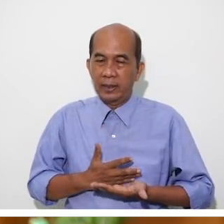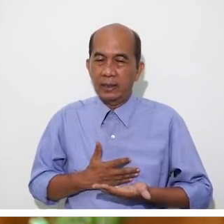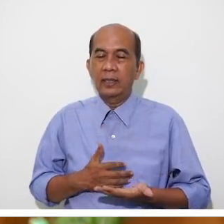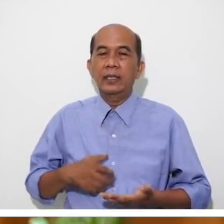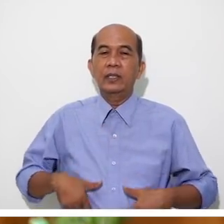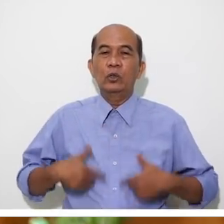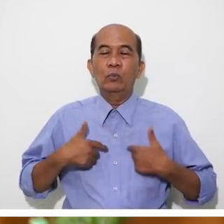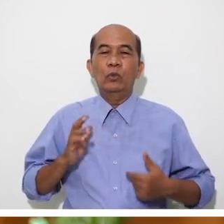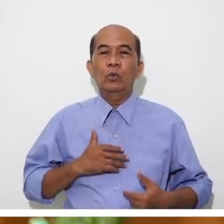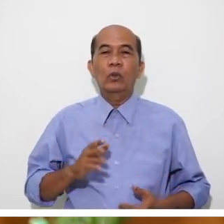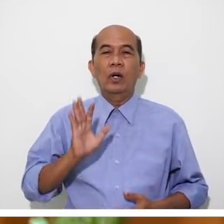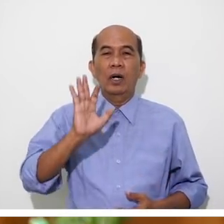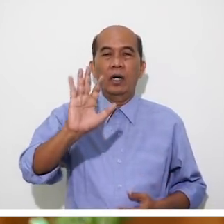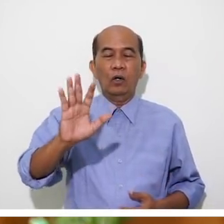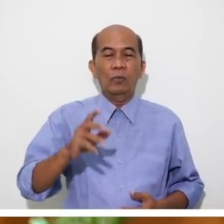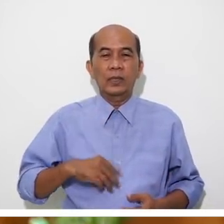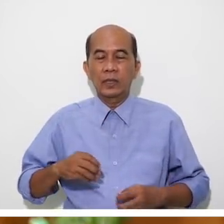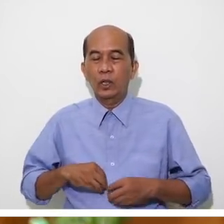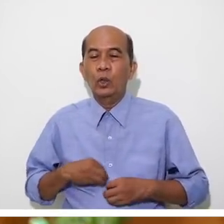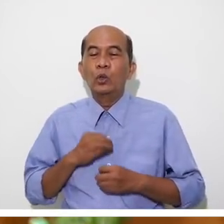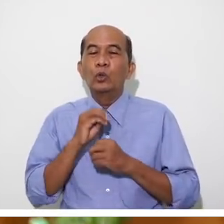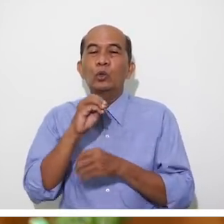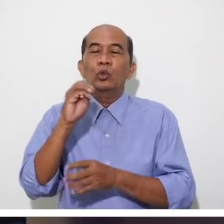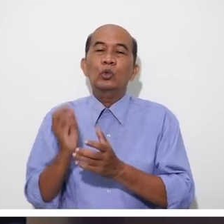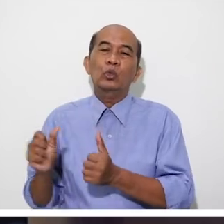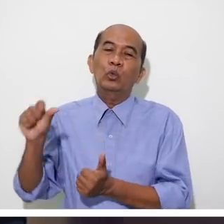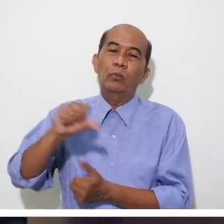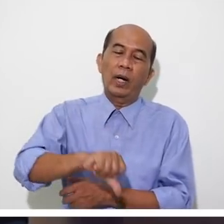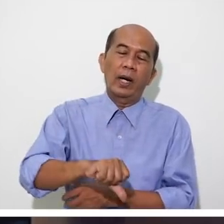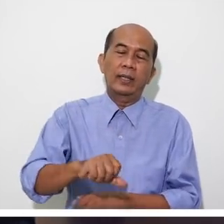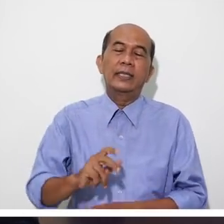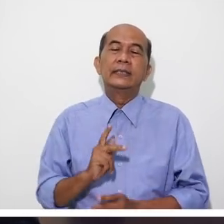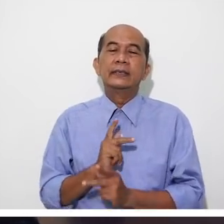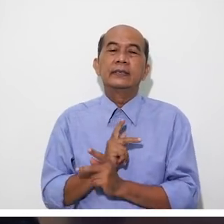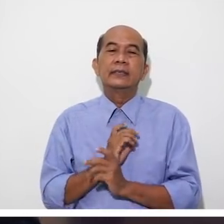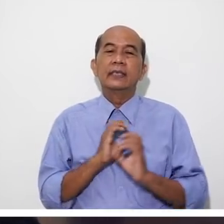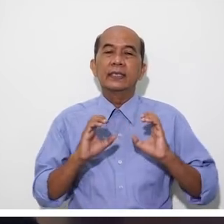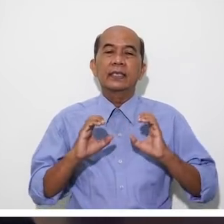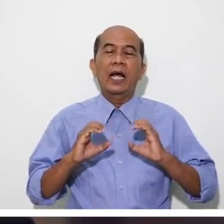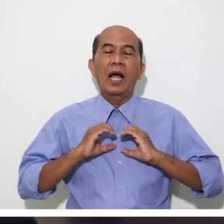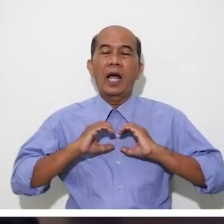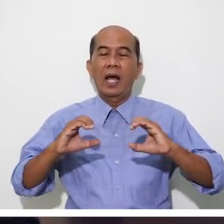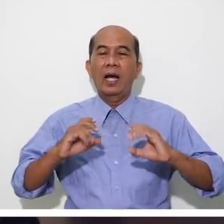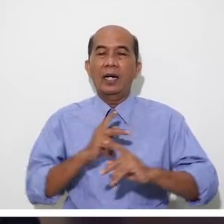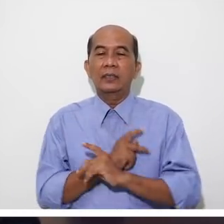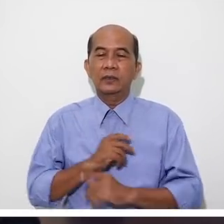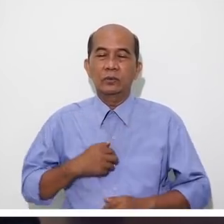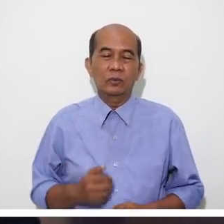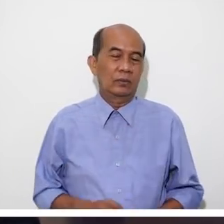kehidupanku, dan engkau menjadi tumpahan cinta kasihku. Itu yang Tuhan rindukan, ada tujuan